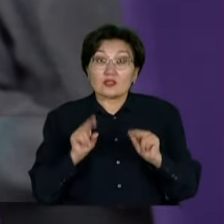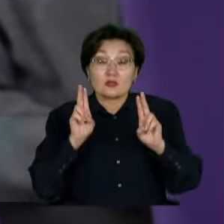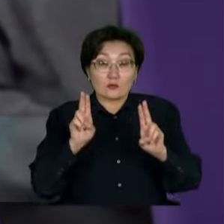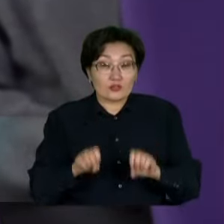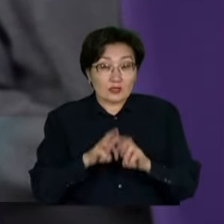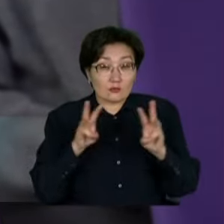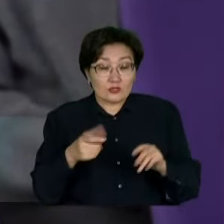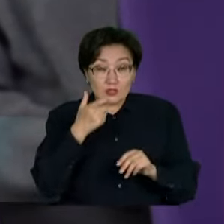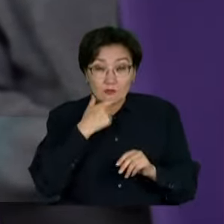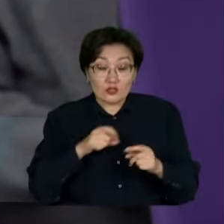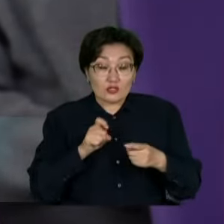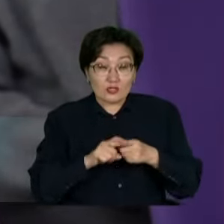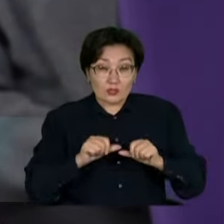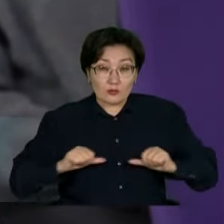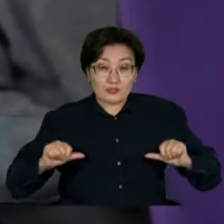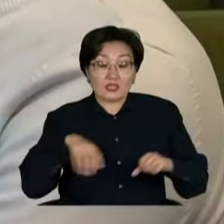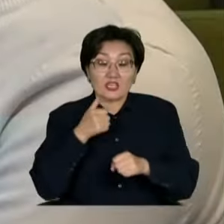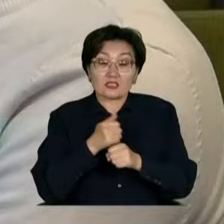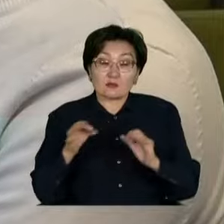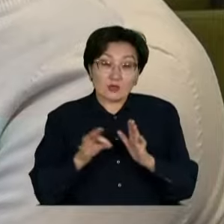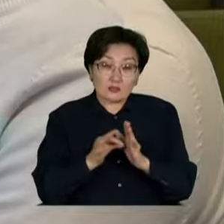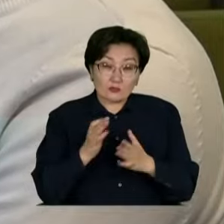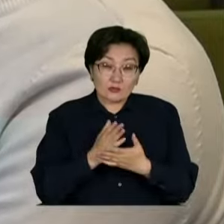әдеп жөніндегі кеңестің негізгі мақсаты.